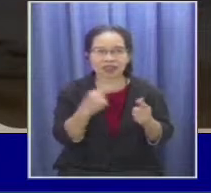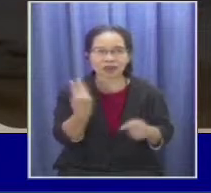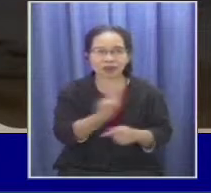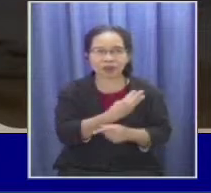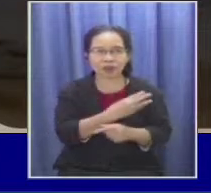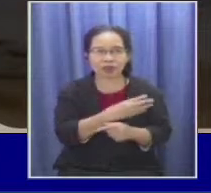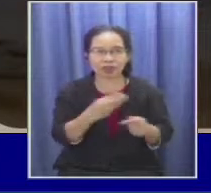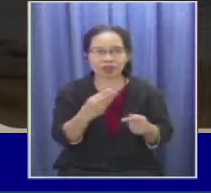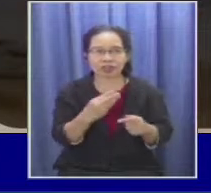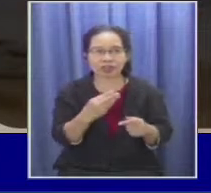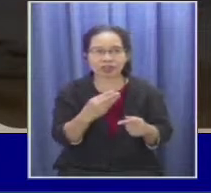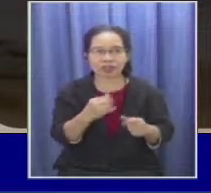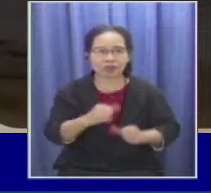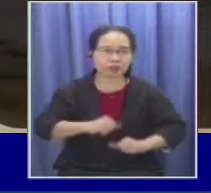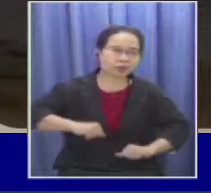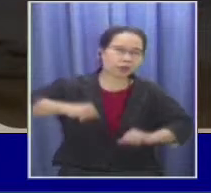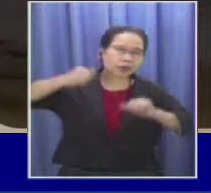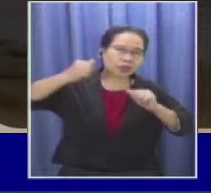yensa nkyemu num